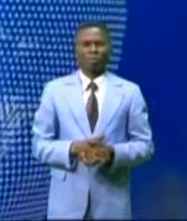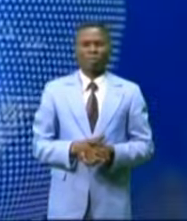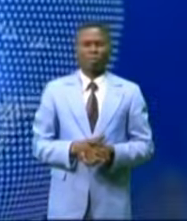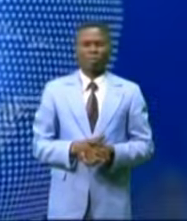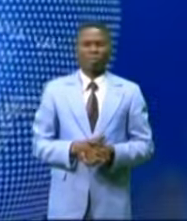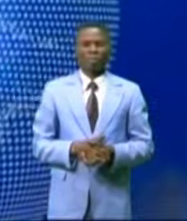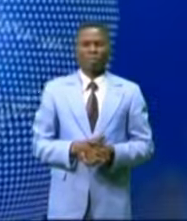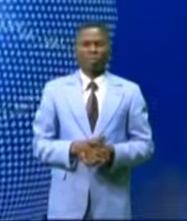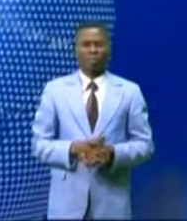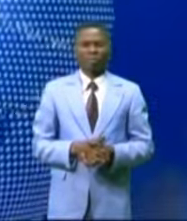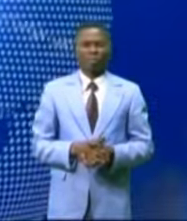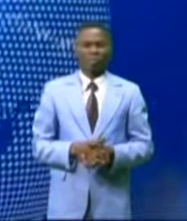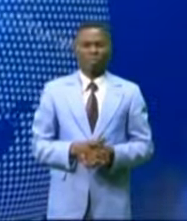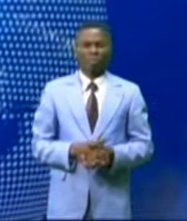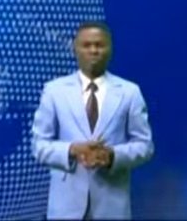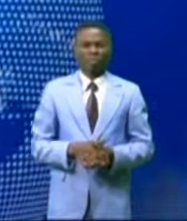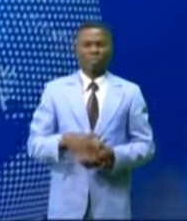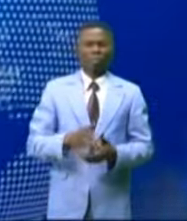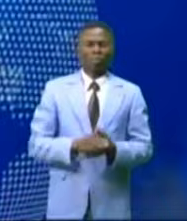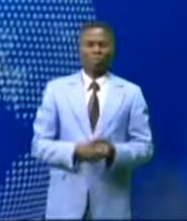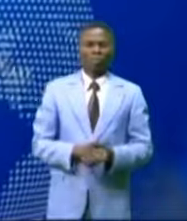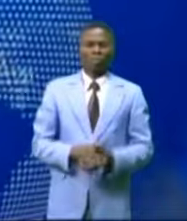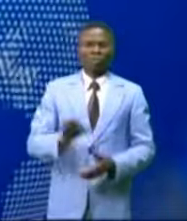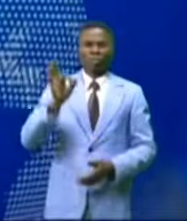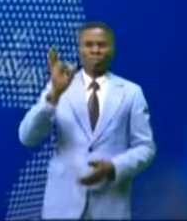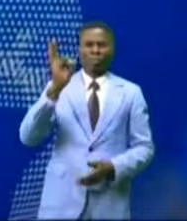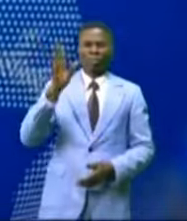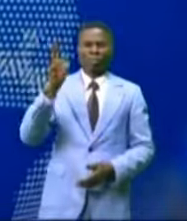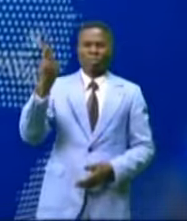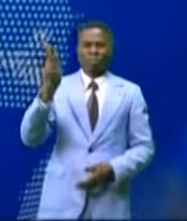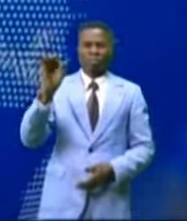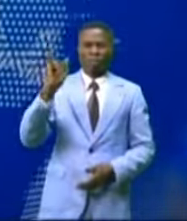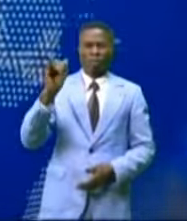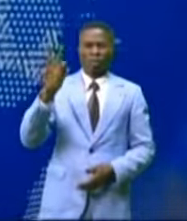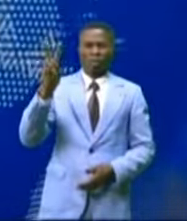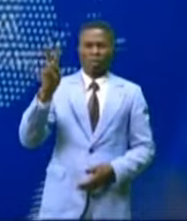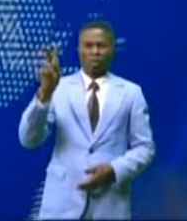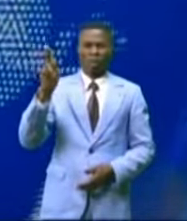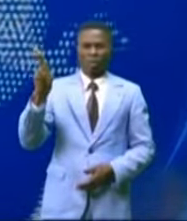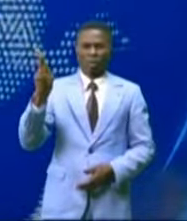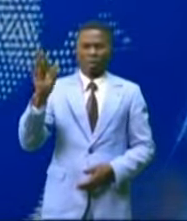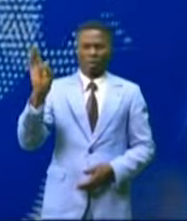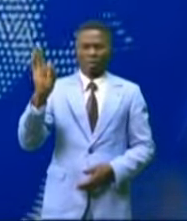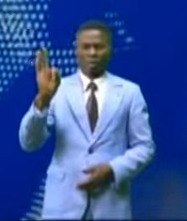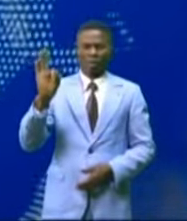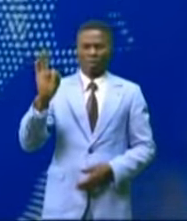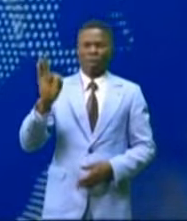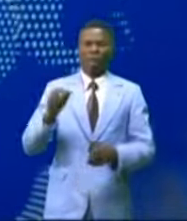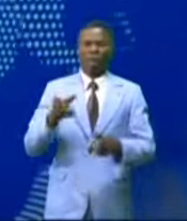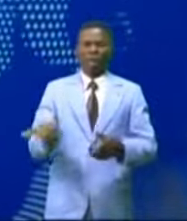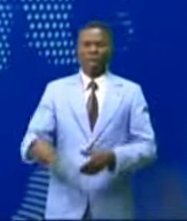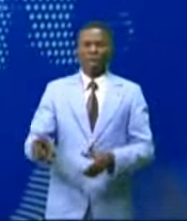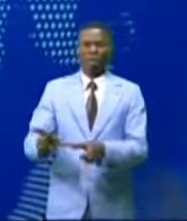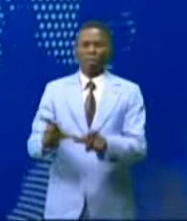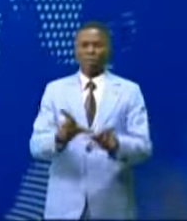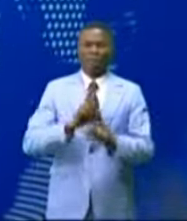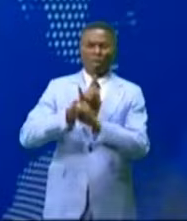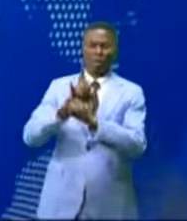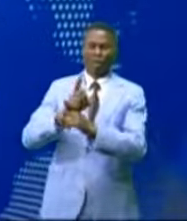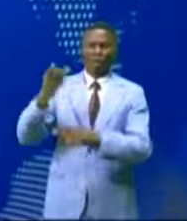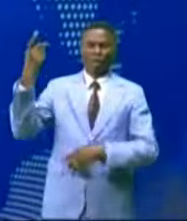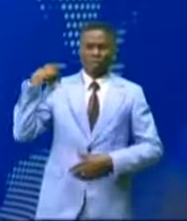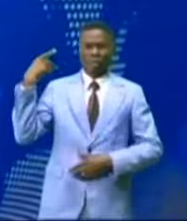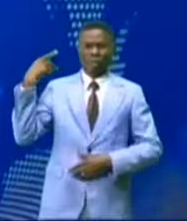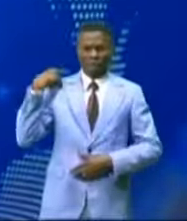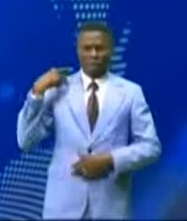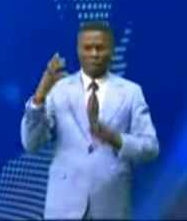kazembchoua Véronique kifo élue du territoire de louboui au loi labas s'engage à défendre ses électeurs pour la nouvelle législature